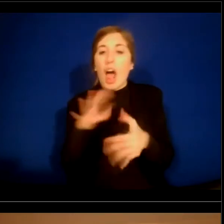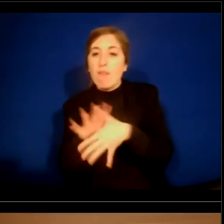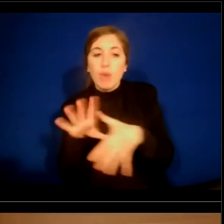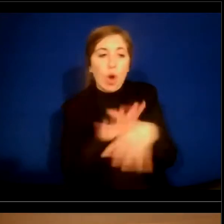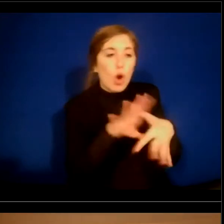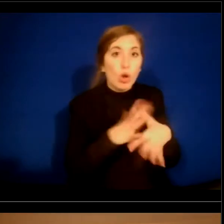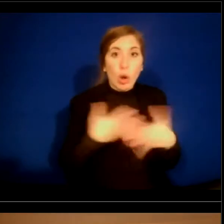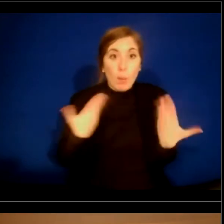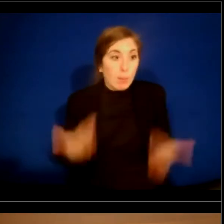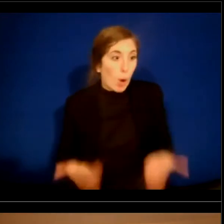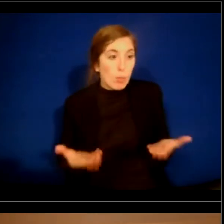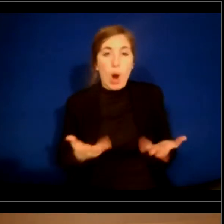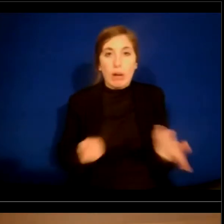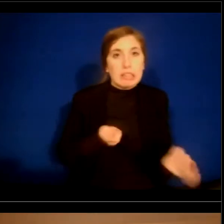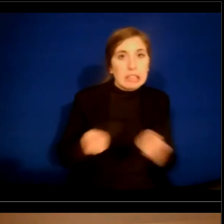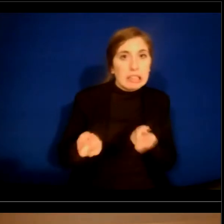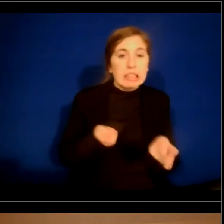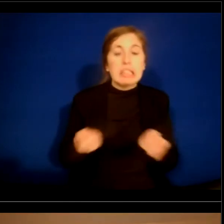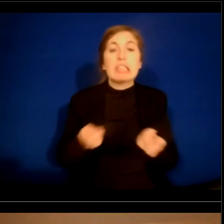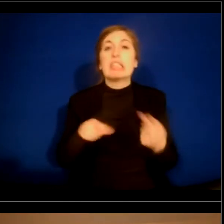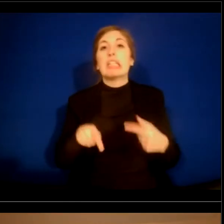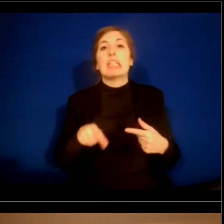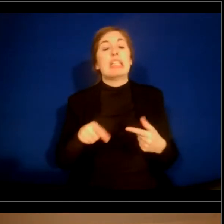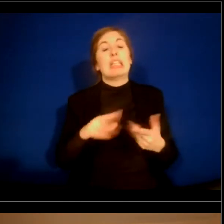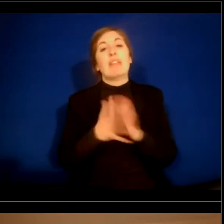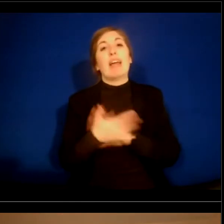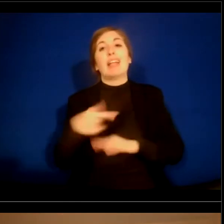ad una fase molto, molto di risposta molto iniziale.